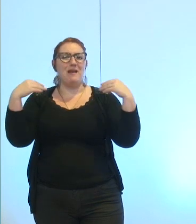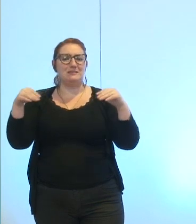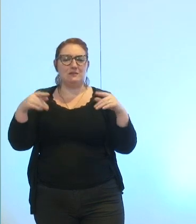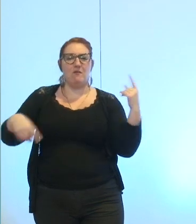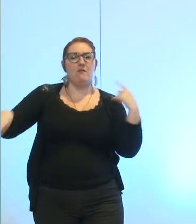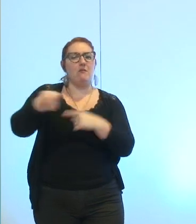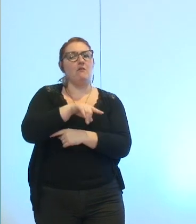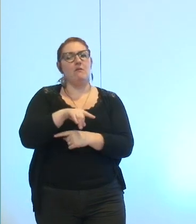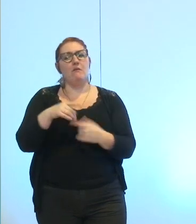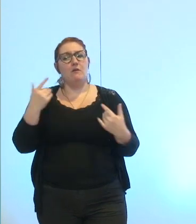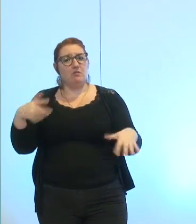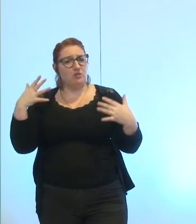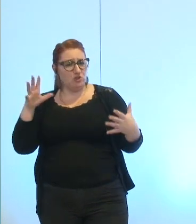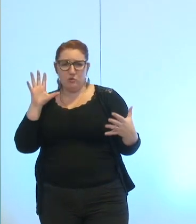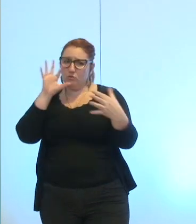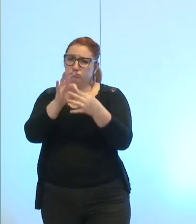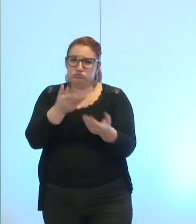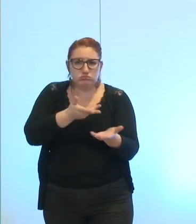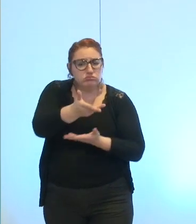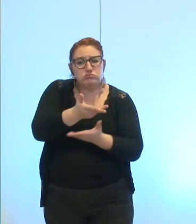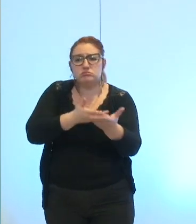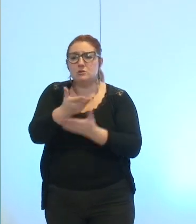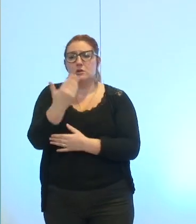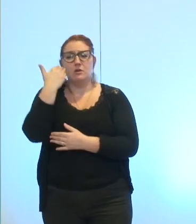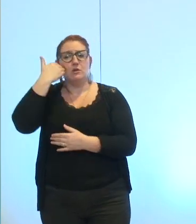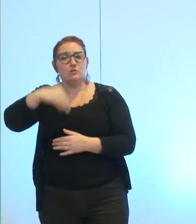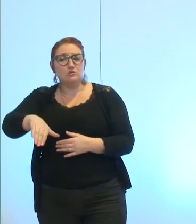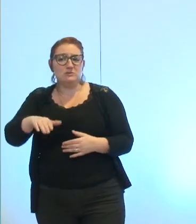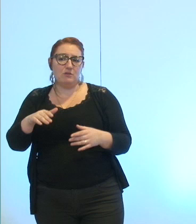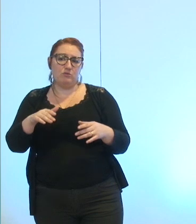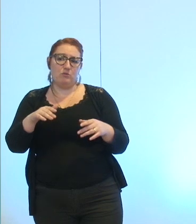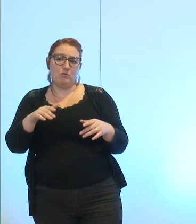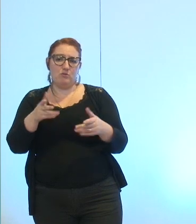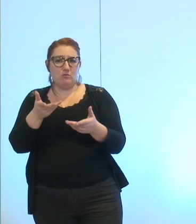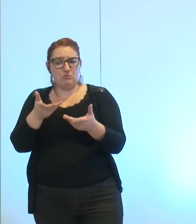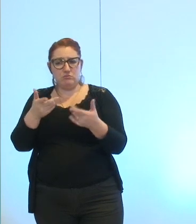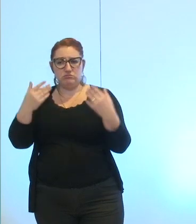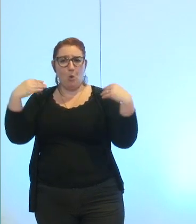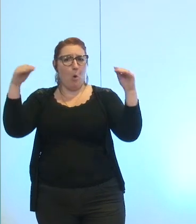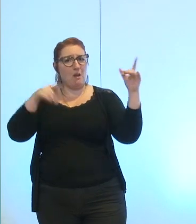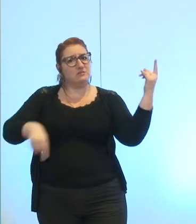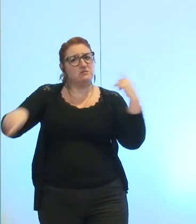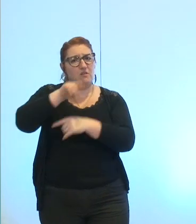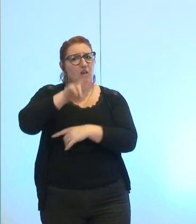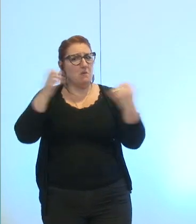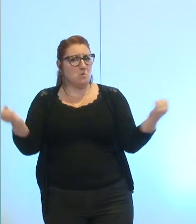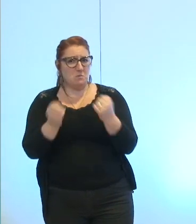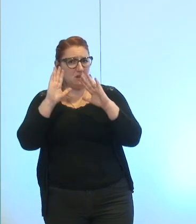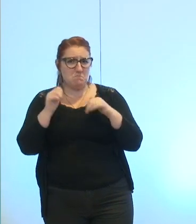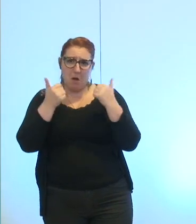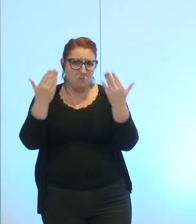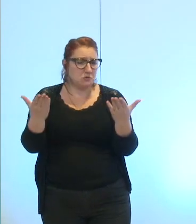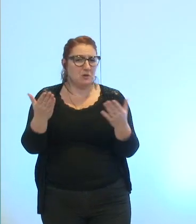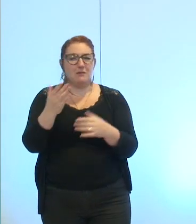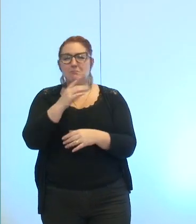langue effectivement nous savons que les commerçants non fait NT pas besoin particulièrement de publicité pas dans le